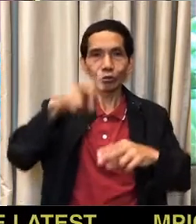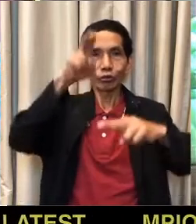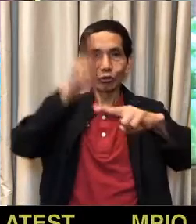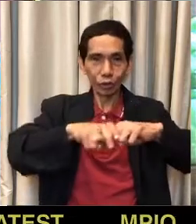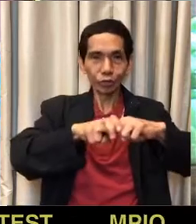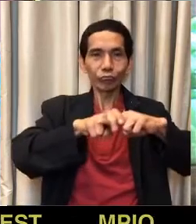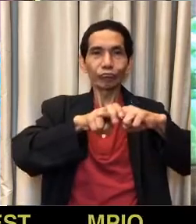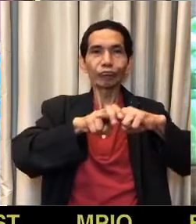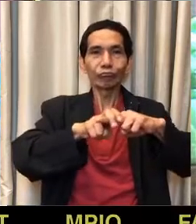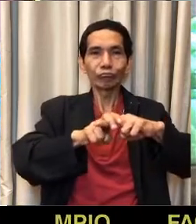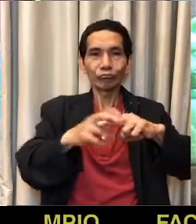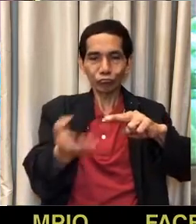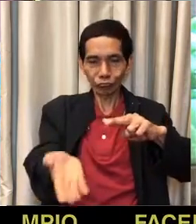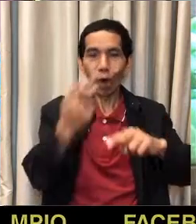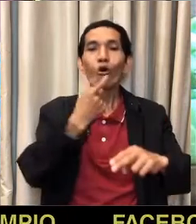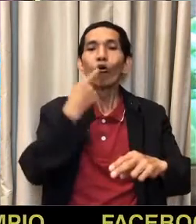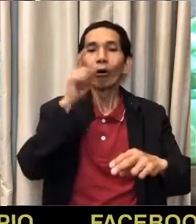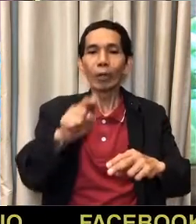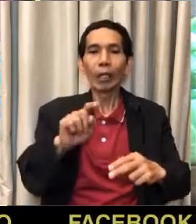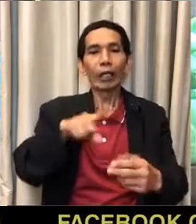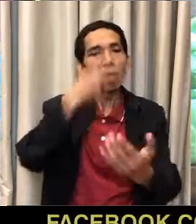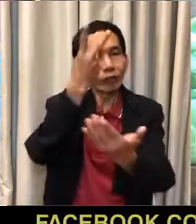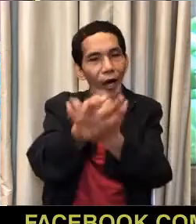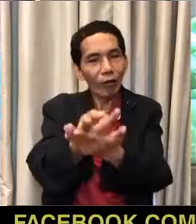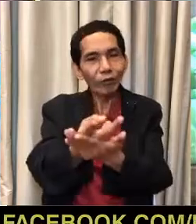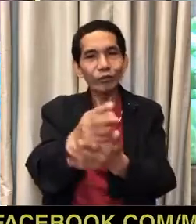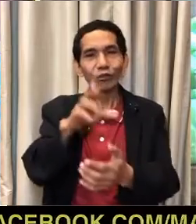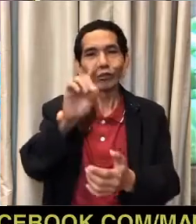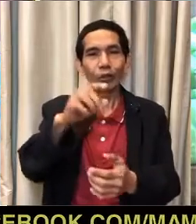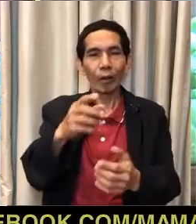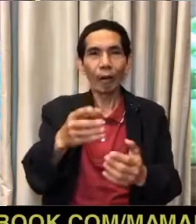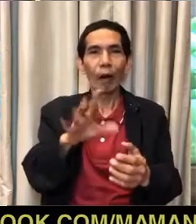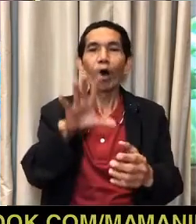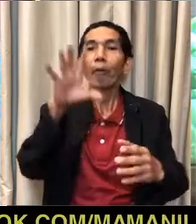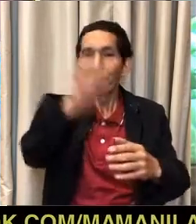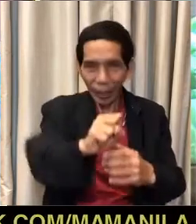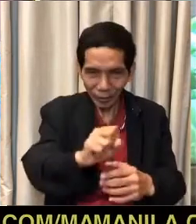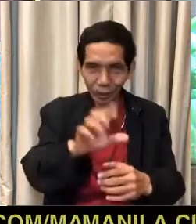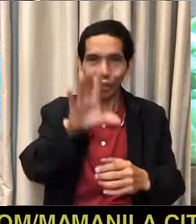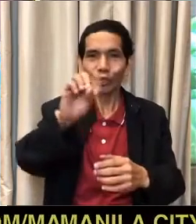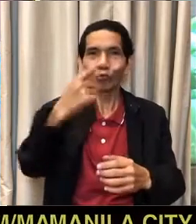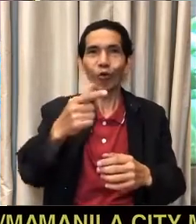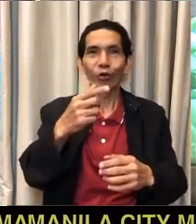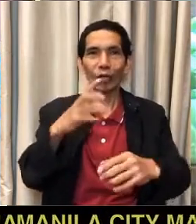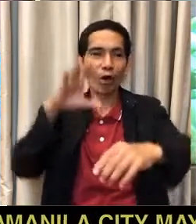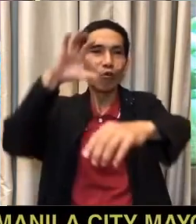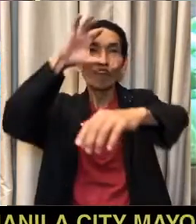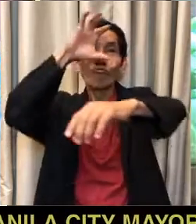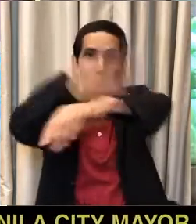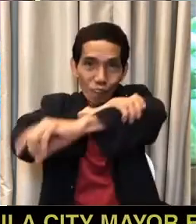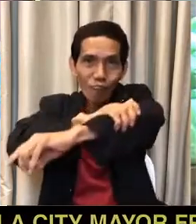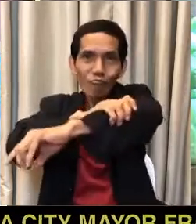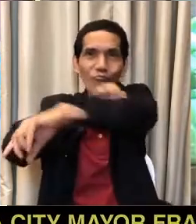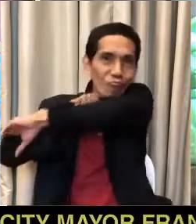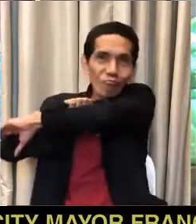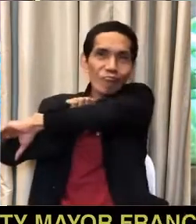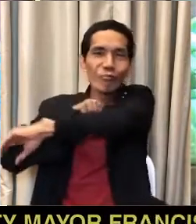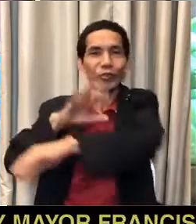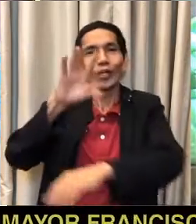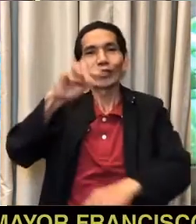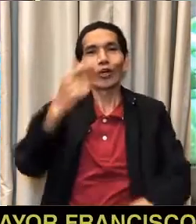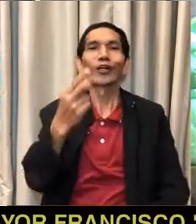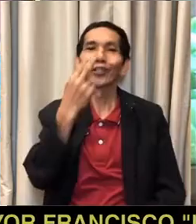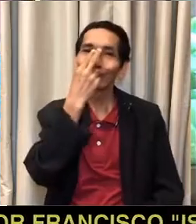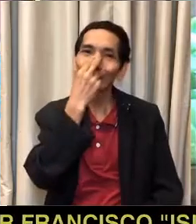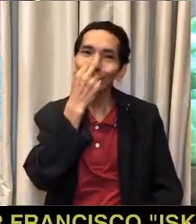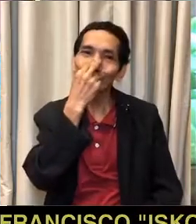Oh, sit. Lie down. Oh, lie down. You bite. Oh, bite. 1 kilo kagad oh. Di ba, joke